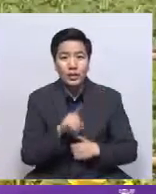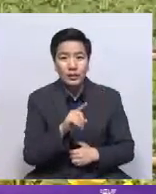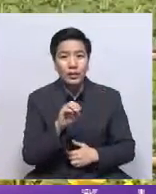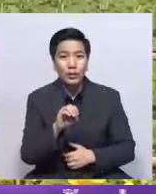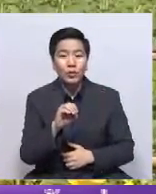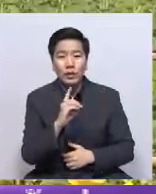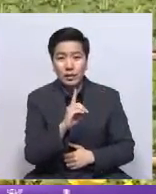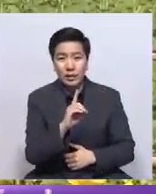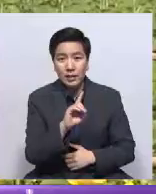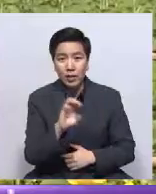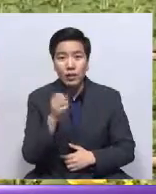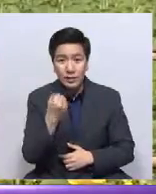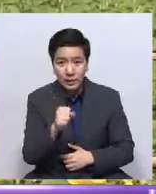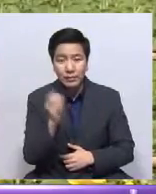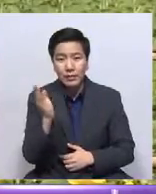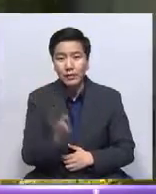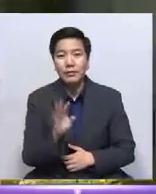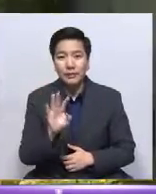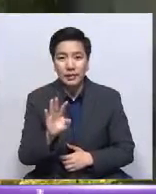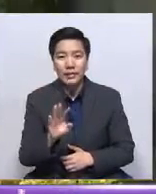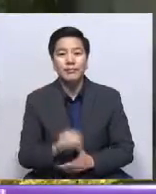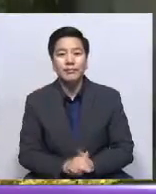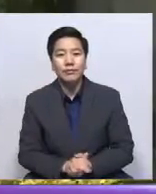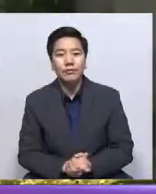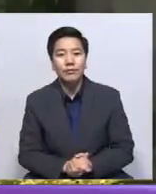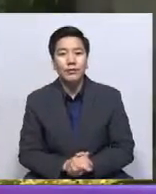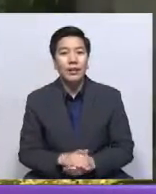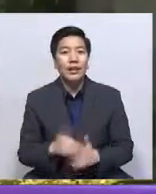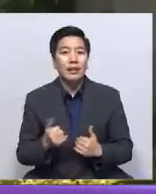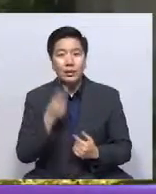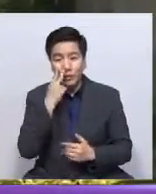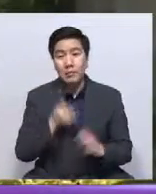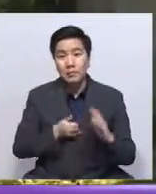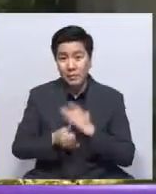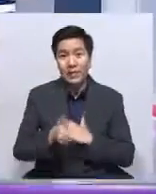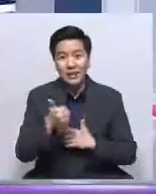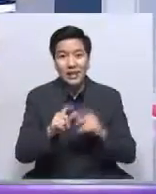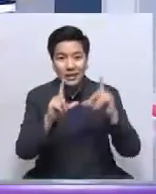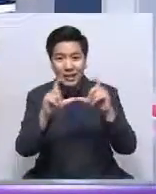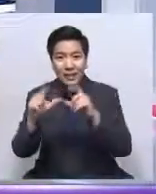ม110/4ริมคลองมหาสอนนะคะไปกันได้ค่ะ การนี้เดียวนะครับเช็คอินไปเช็คอินได้ไปถ่ายรูปได้นะครับ